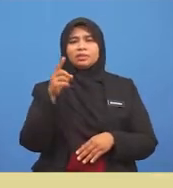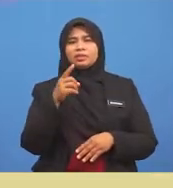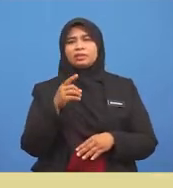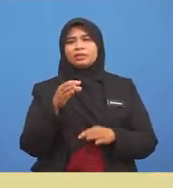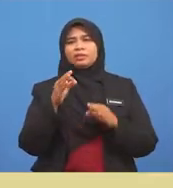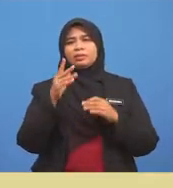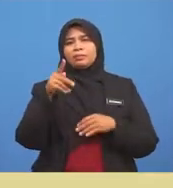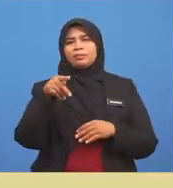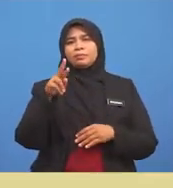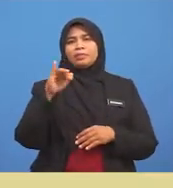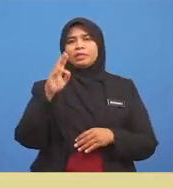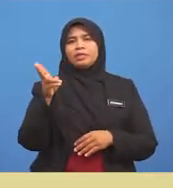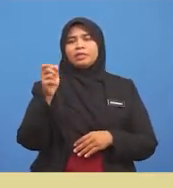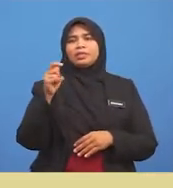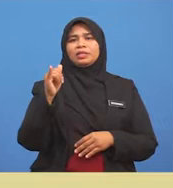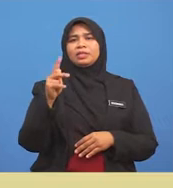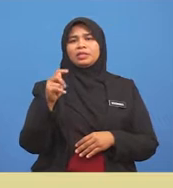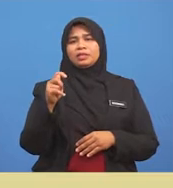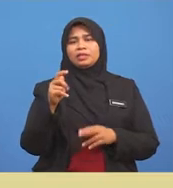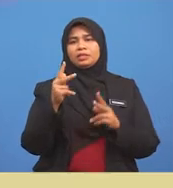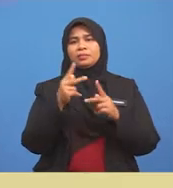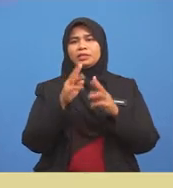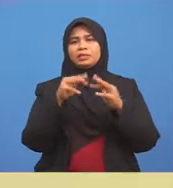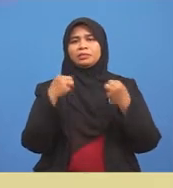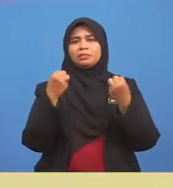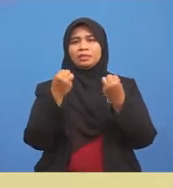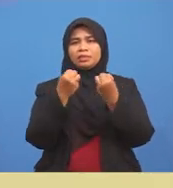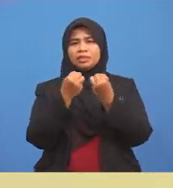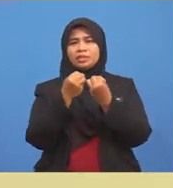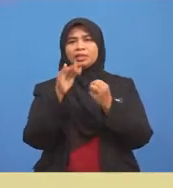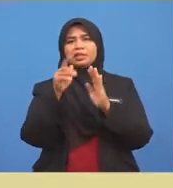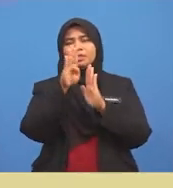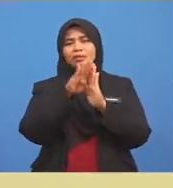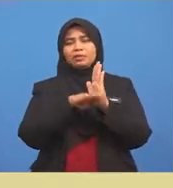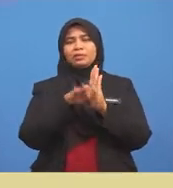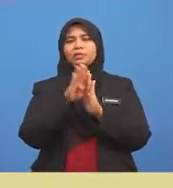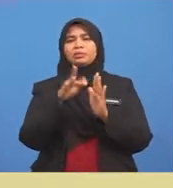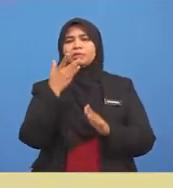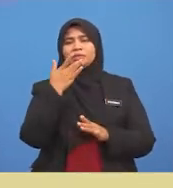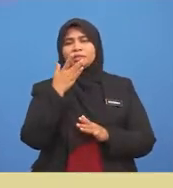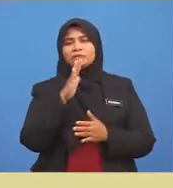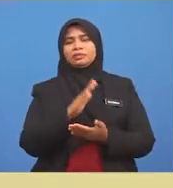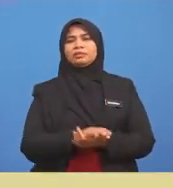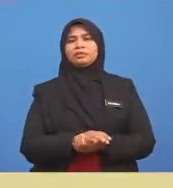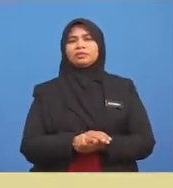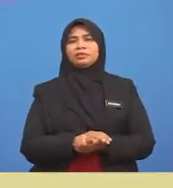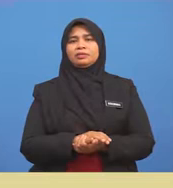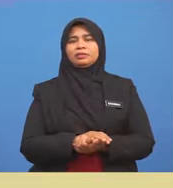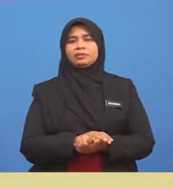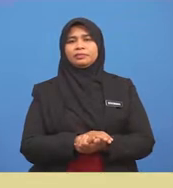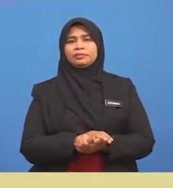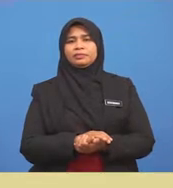prihatin terhadap masyarakat sekeliling yang kurang bernasib baik seperti anak yatim dan mereka yang